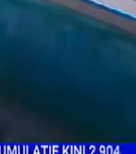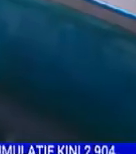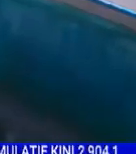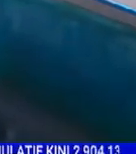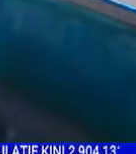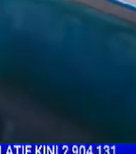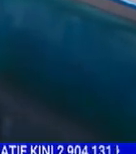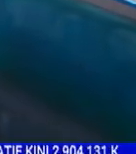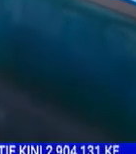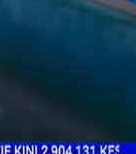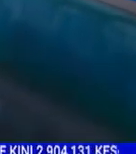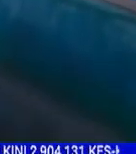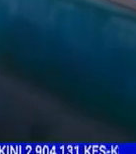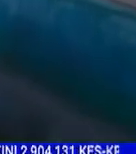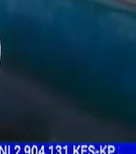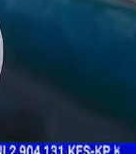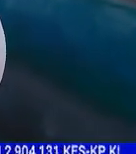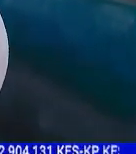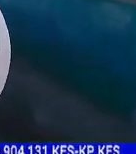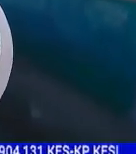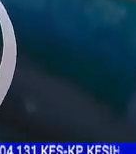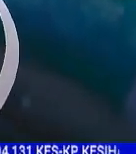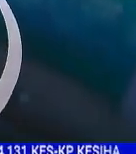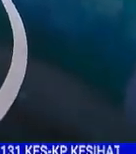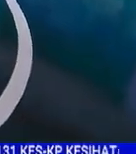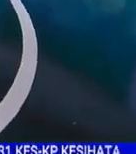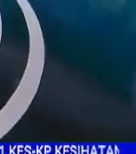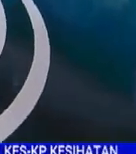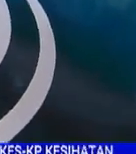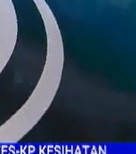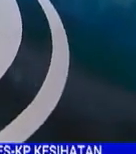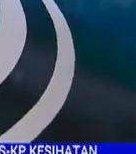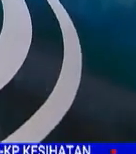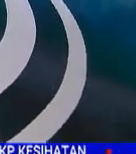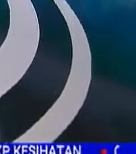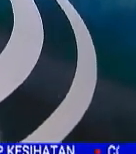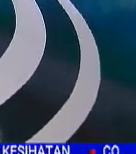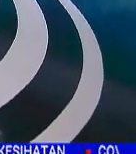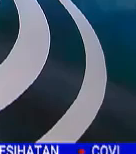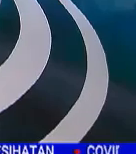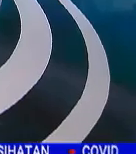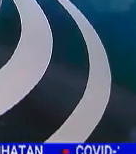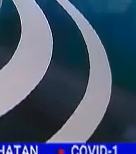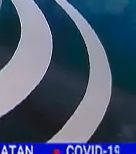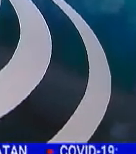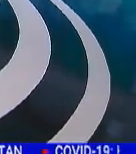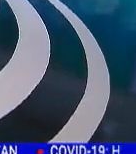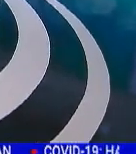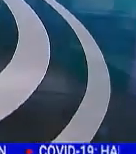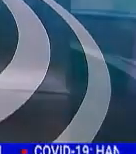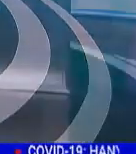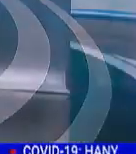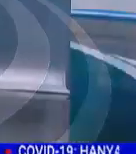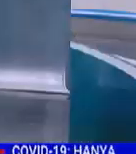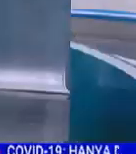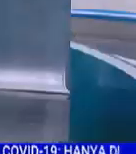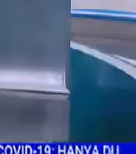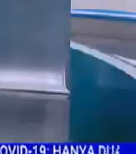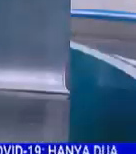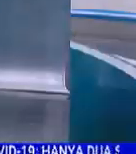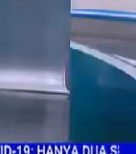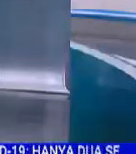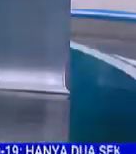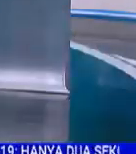Fakta sahih dan berimbang. Berita Perdana edisi Sabtu 5 Februari. Saya Andy Rizal Rohadian. Dan saya Hazel